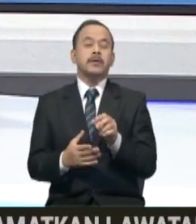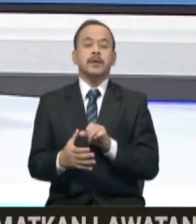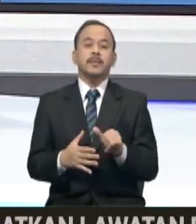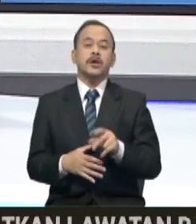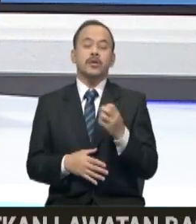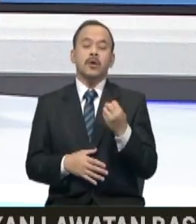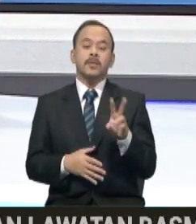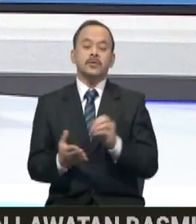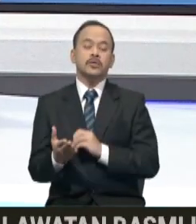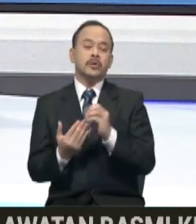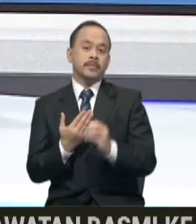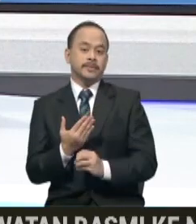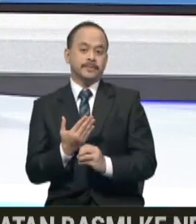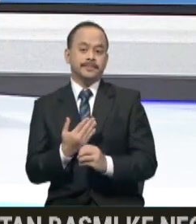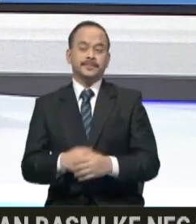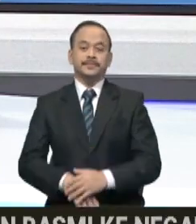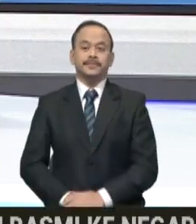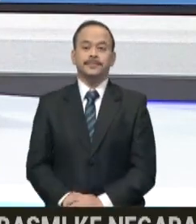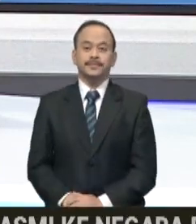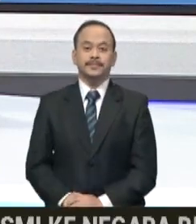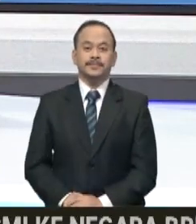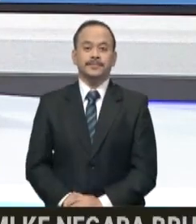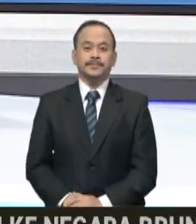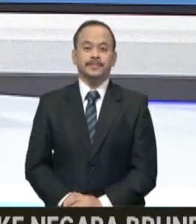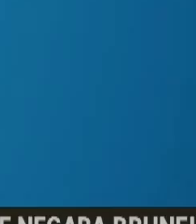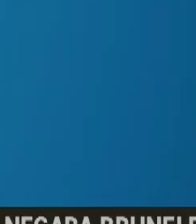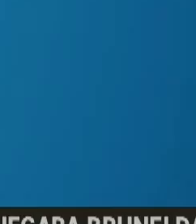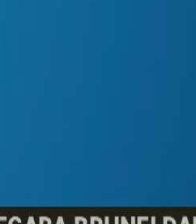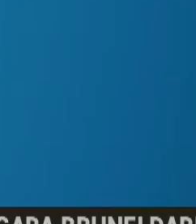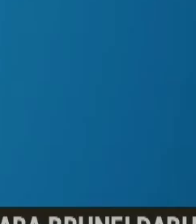bersamaan 12 Oktober 2023.